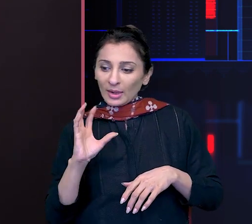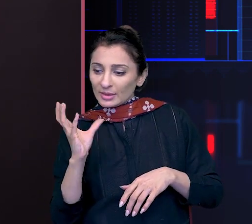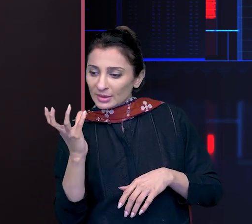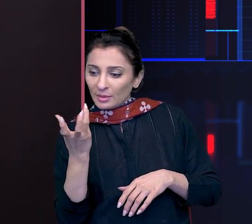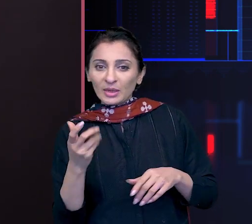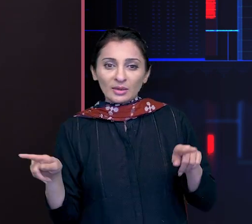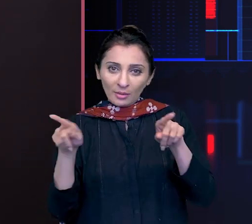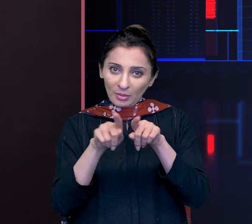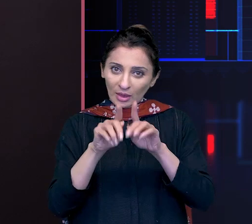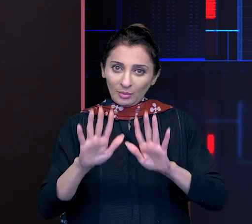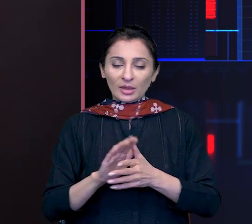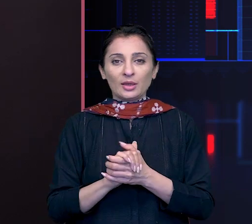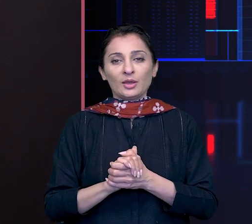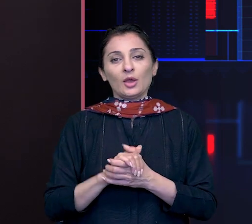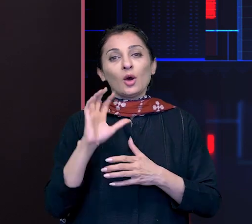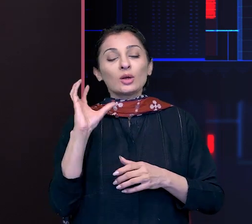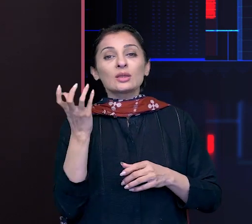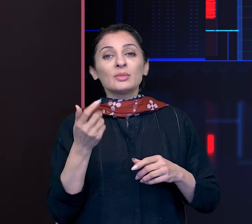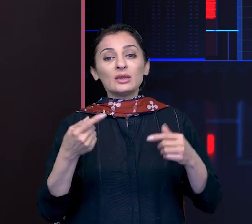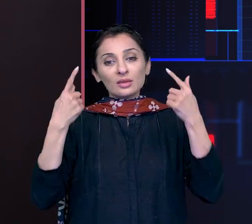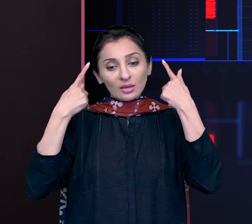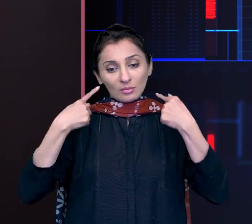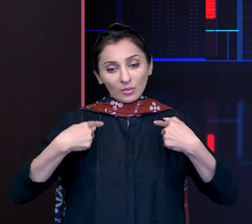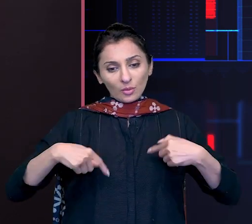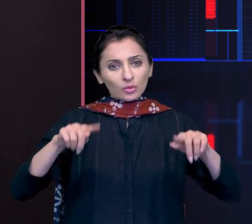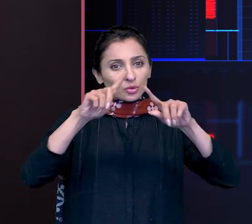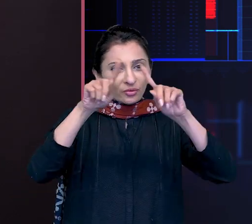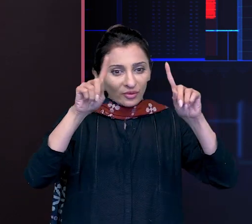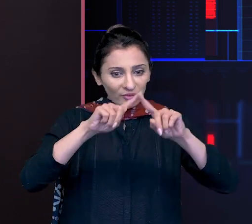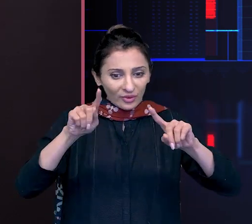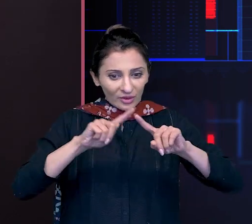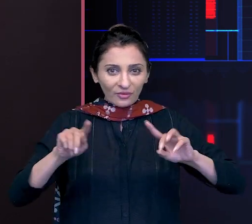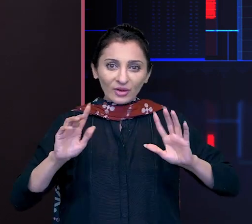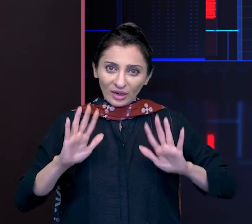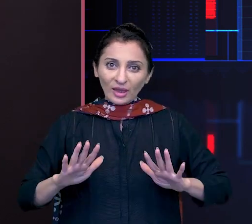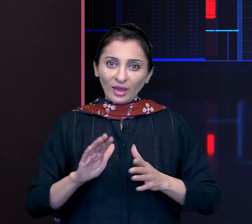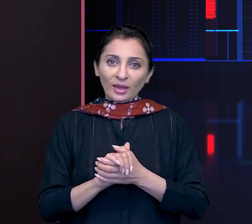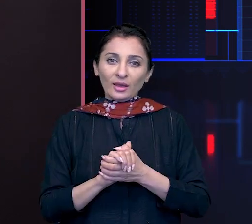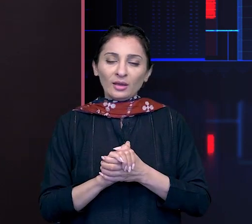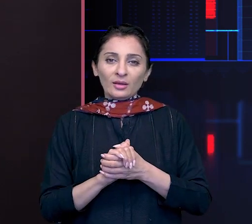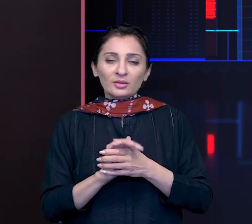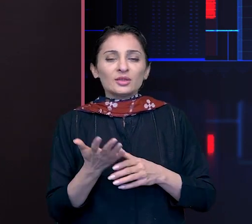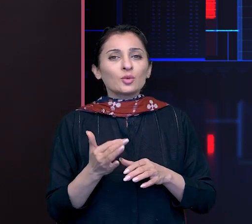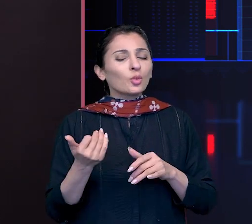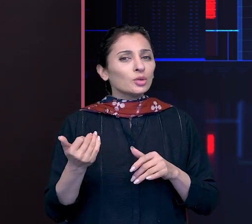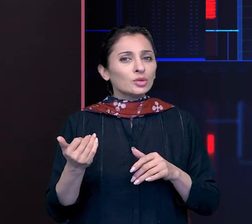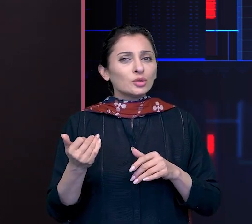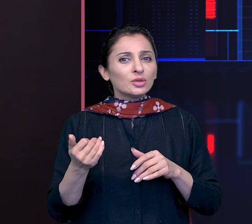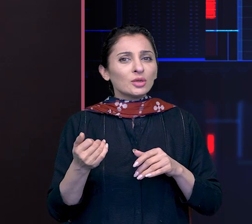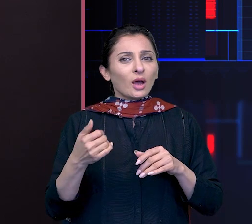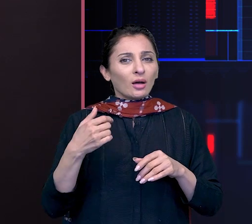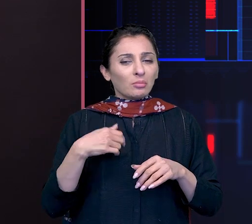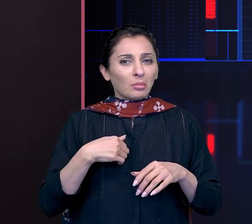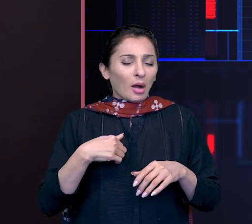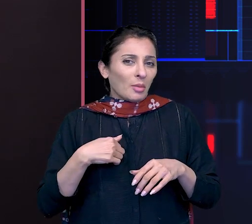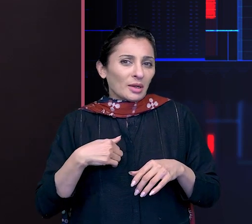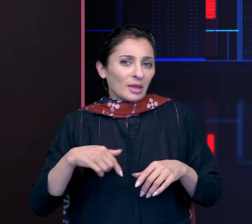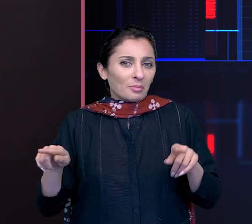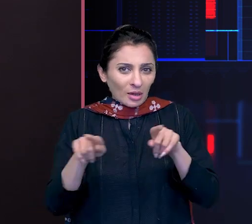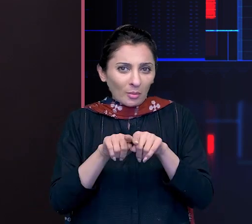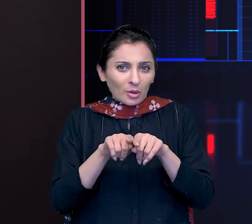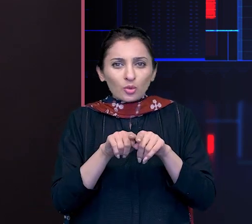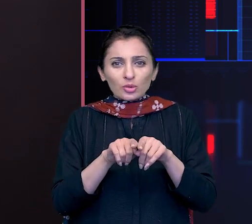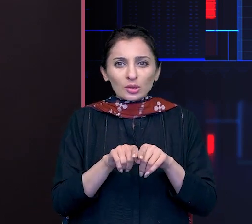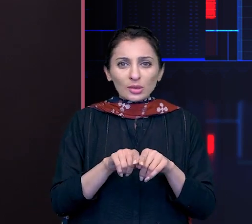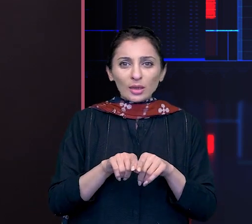زیادہ سیارے ہیں جو زمین سے بھی ملتے جلتے ہیں, اور ایون زمین پہ زندگی کی جب ہم ڈائیورسٹی کو دیکھتے ہیں کہ کچھ ایسے جاندار ہیں